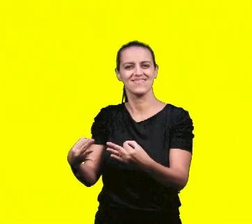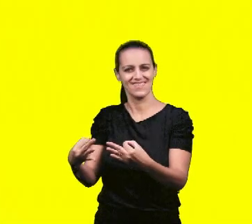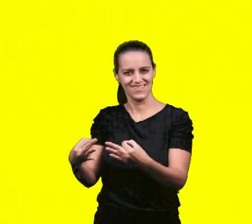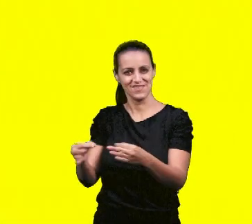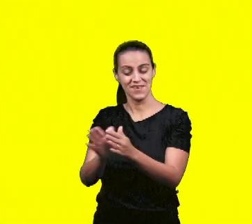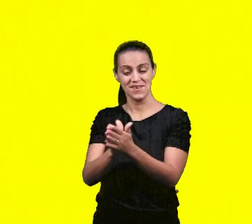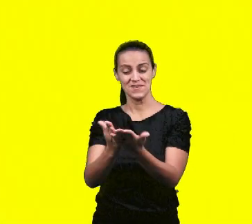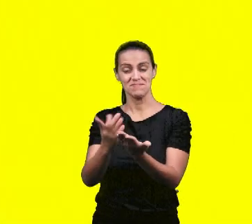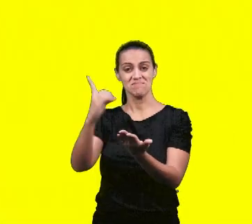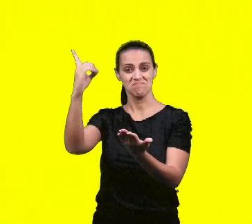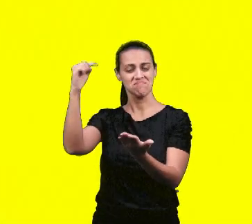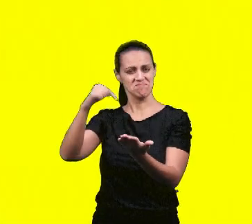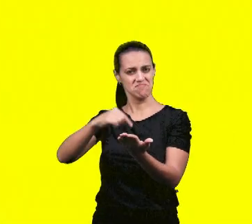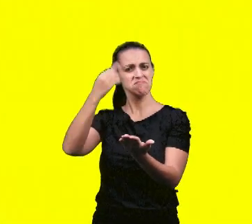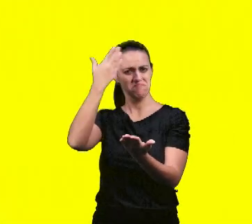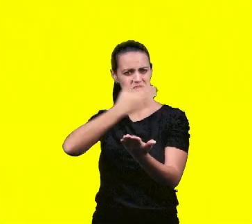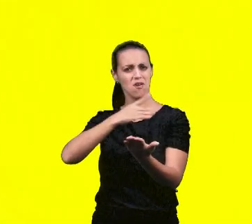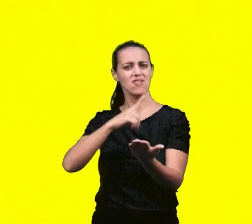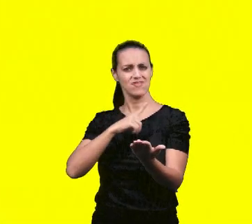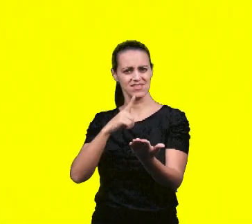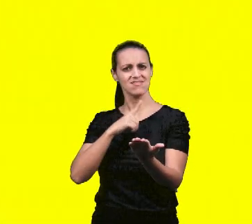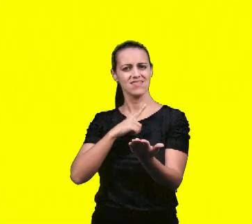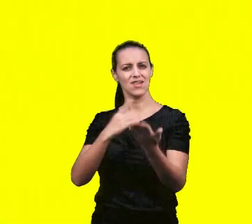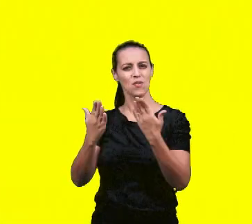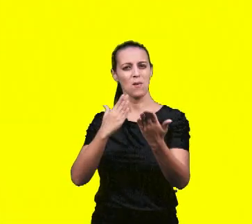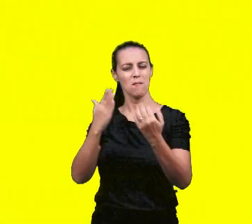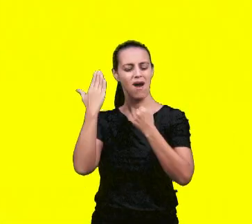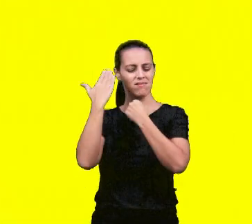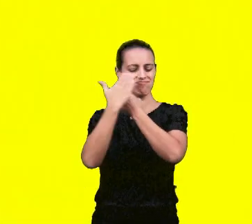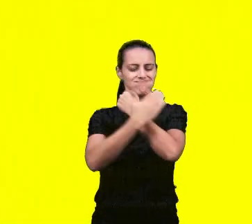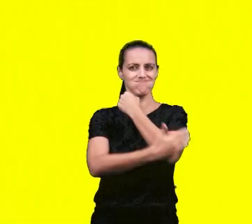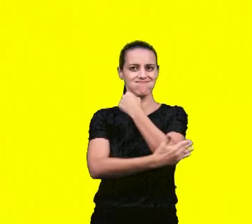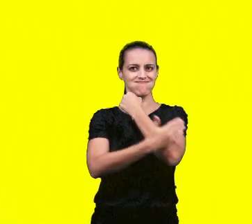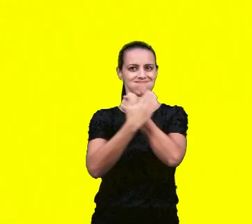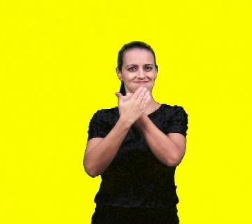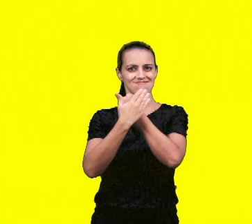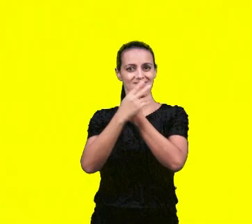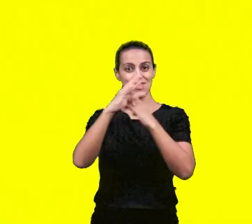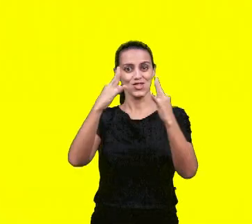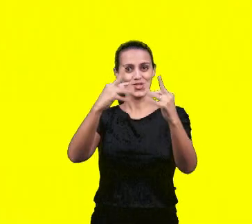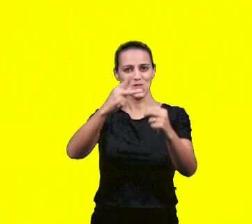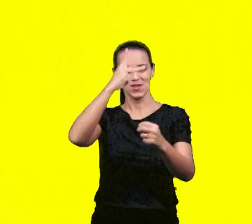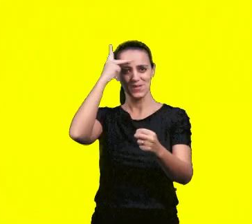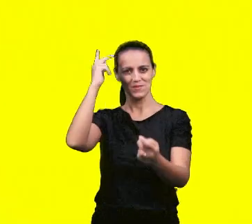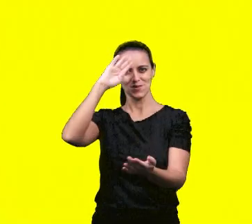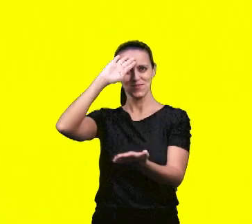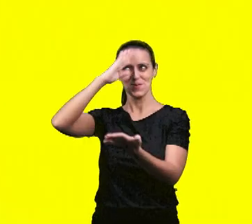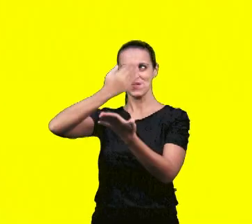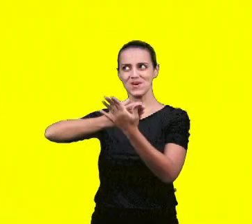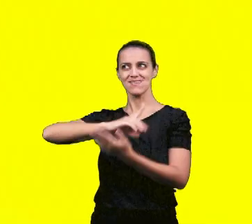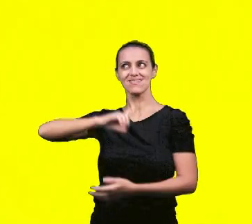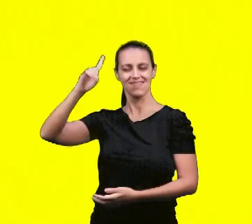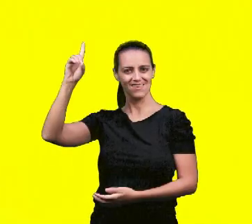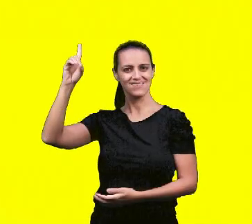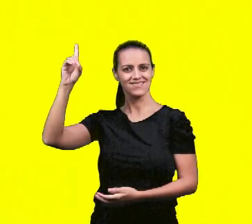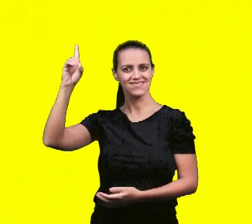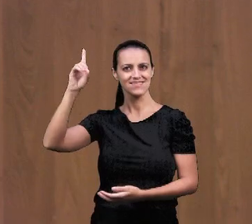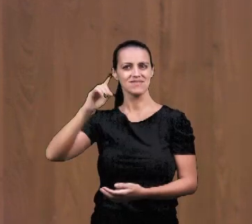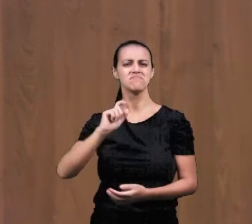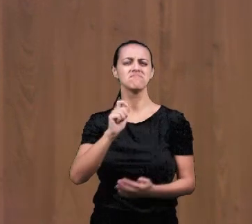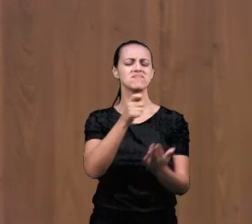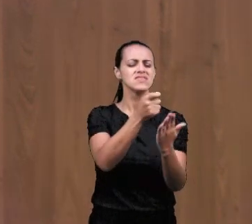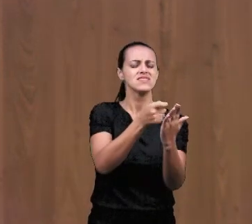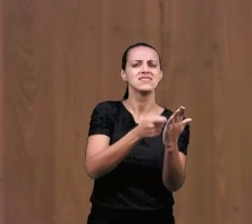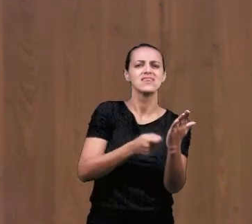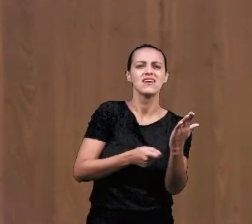du Seigneur est éprouvée, est un bouclier pour tous ceux qui se confient en lui. Celui qui a écrit